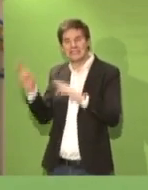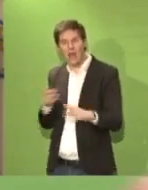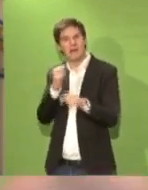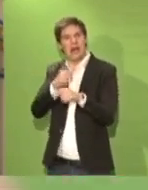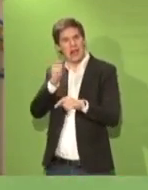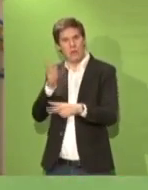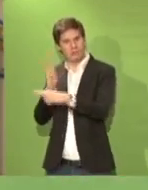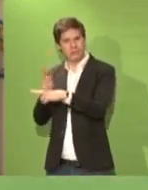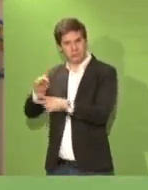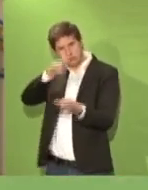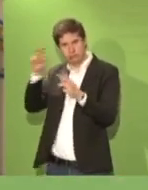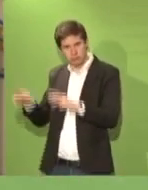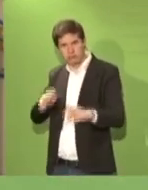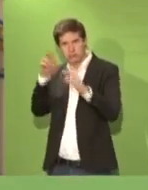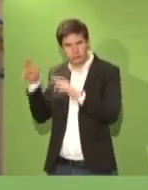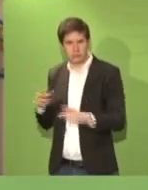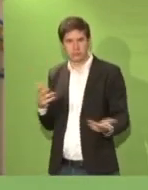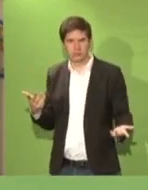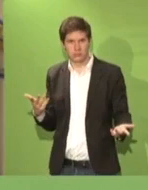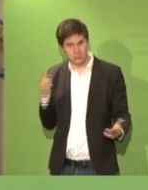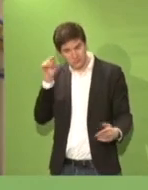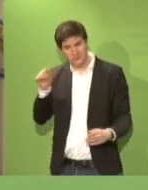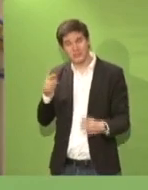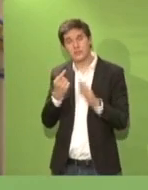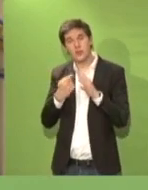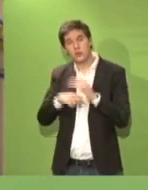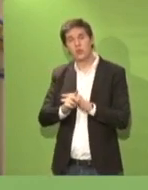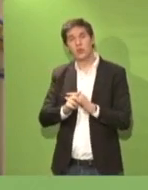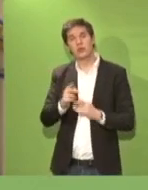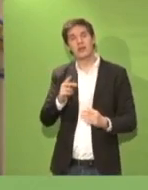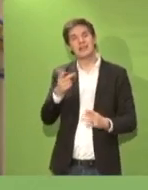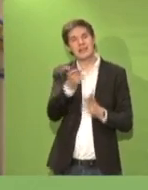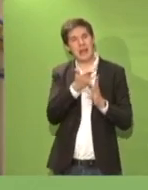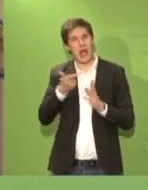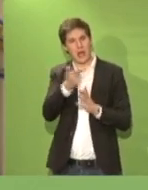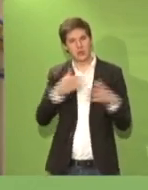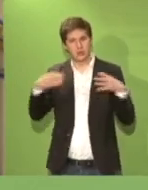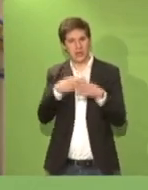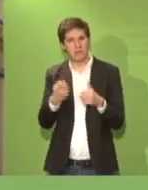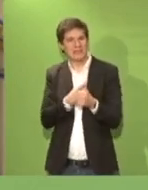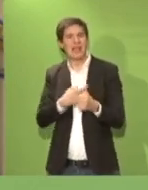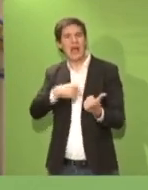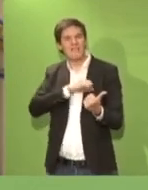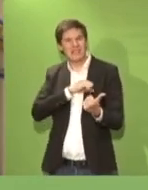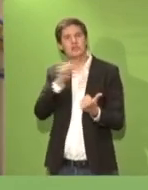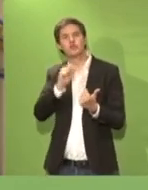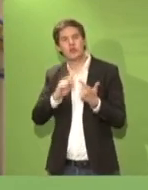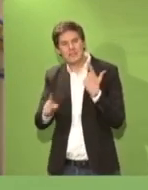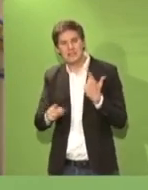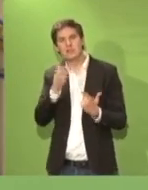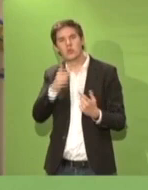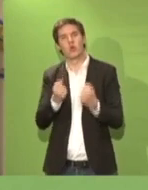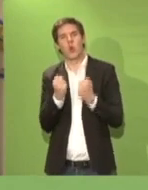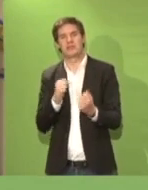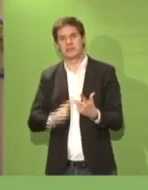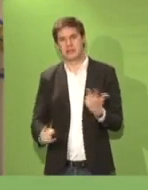können. Und getragen von dem Dreiklang aus Effizienz, Suffizienz und vor allen Dingen